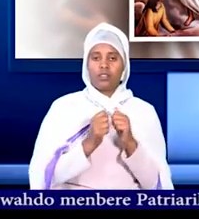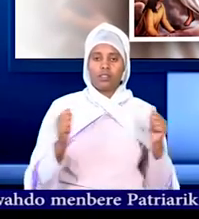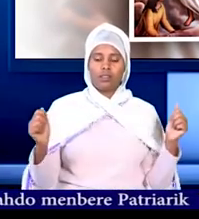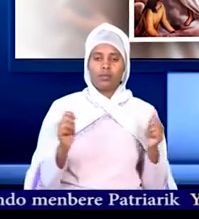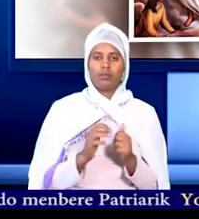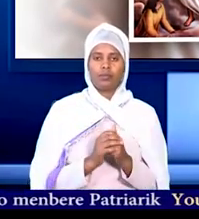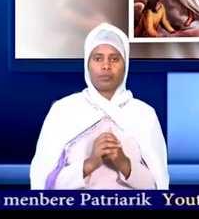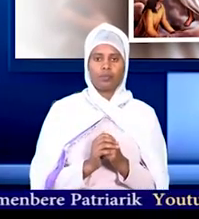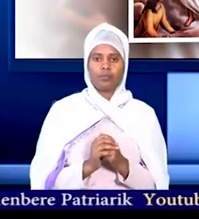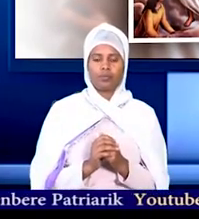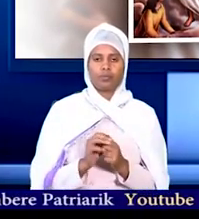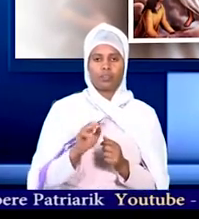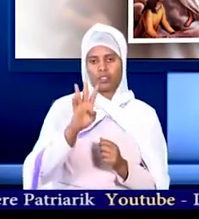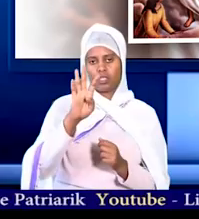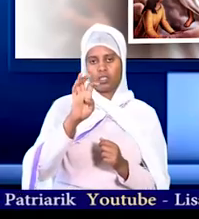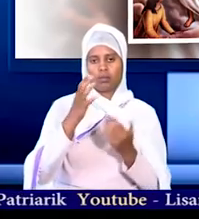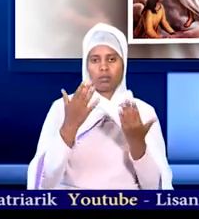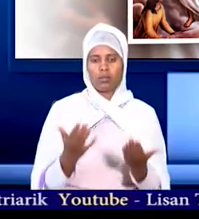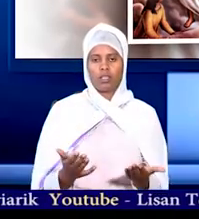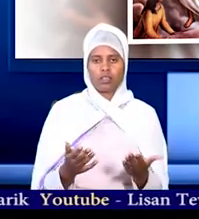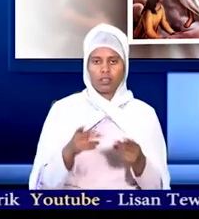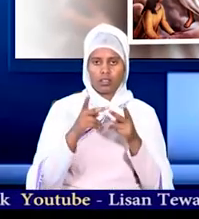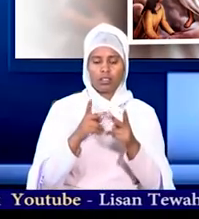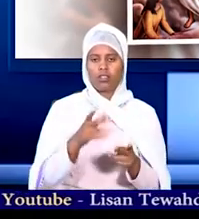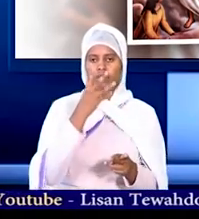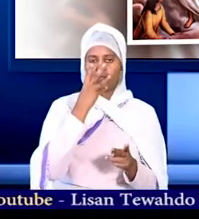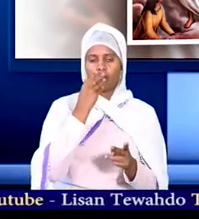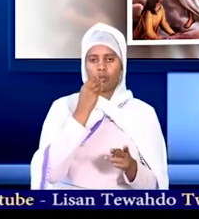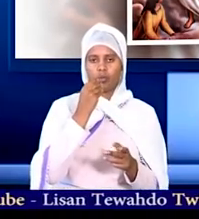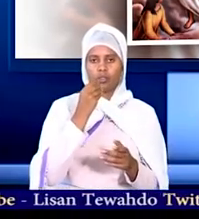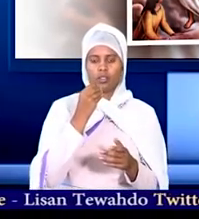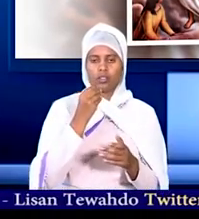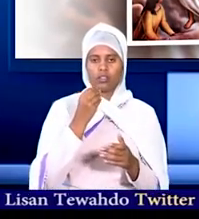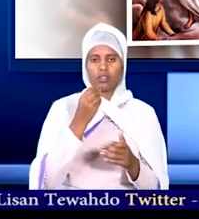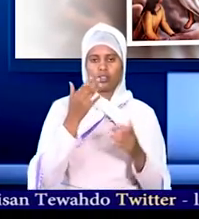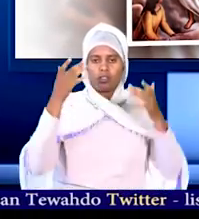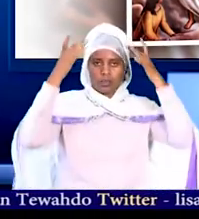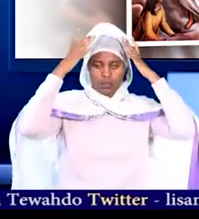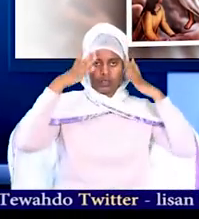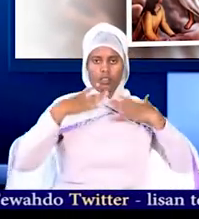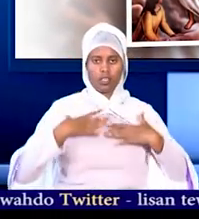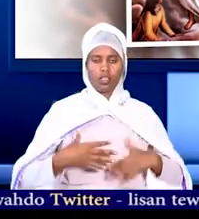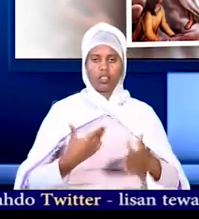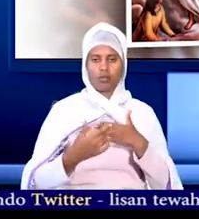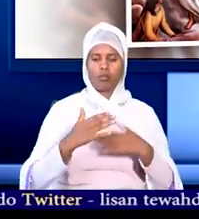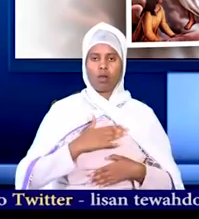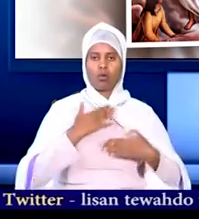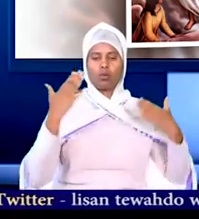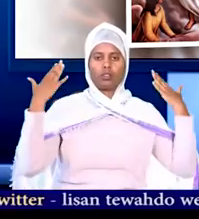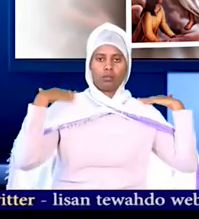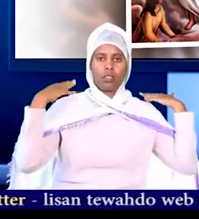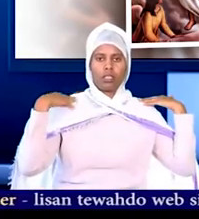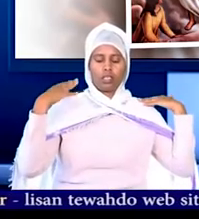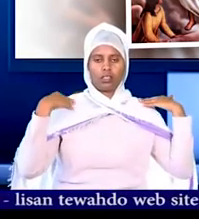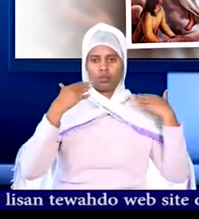ይነግረና ይኹን እምበር ድሕሪ 40 መዓልቲ ድማ ኣክሊል ህይወት ሂቡ ግርማ መንግስቲ